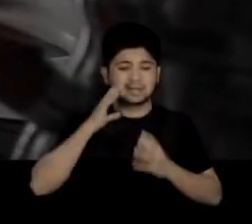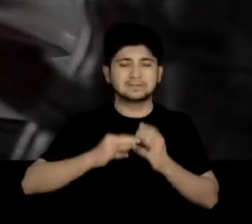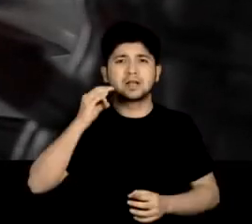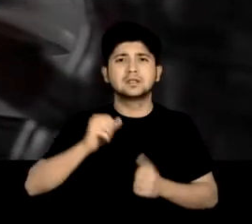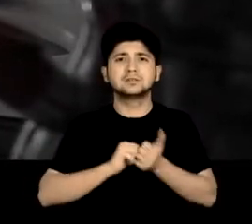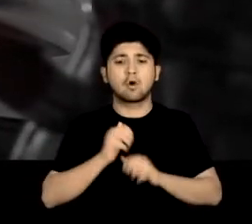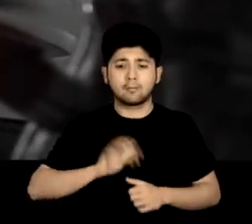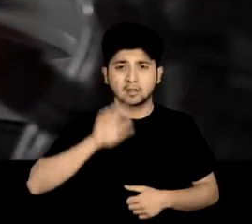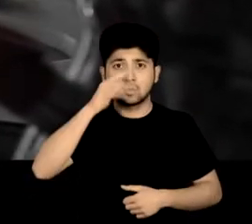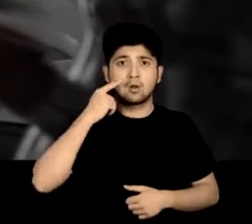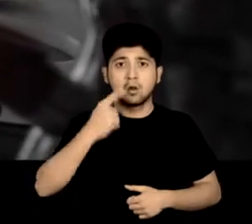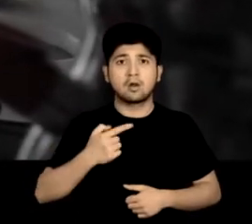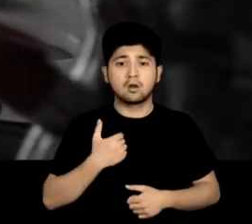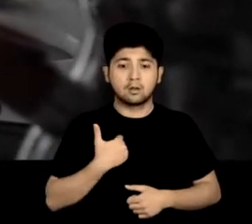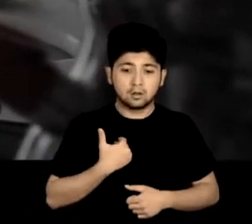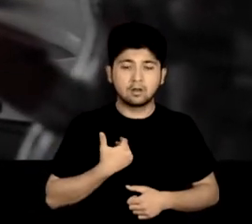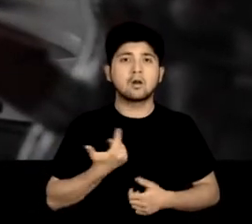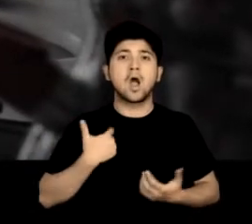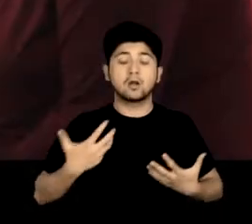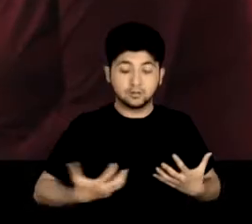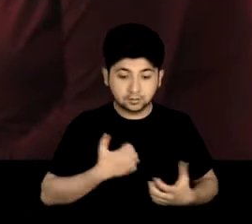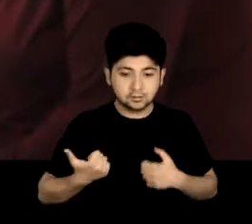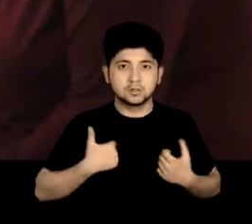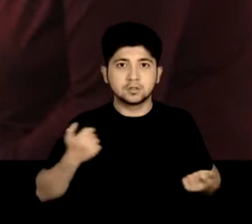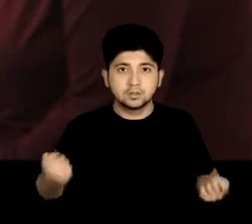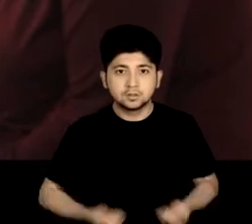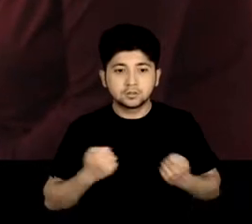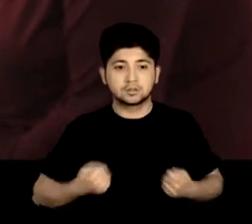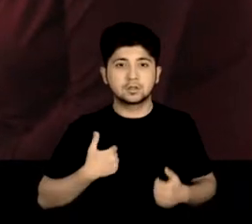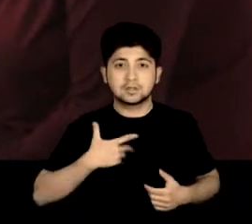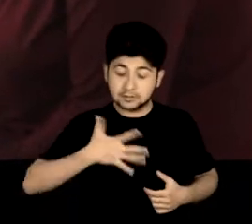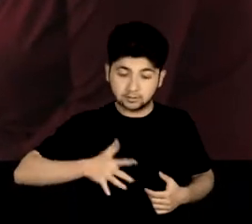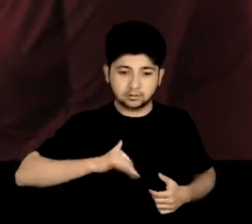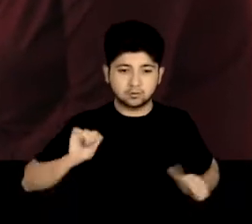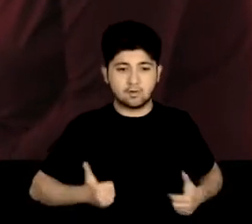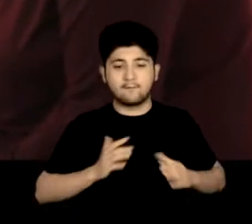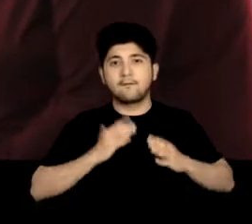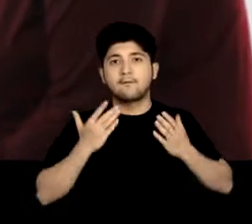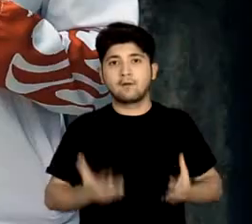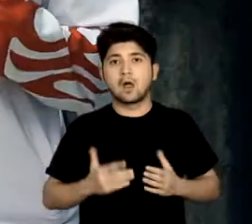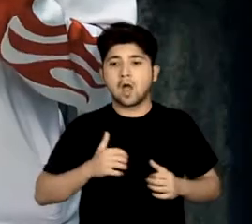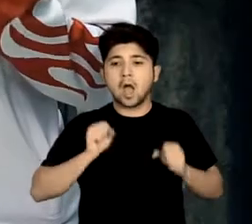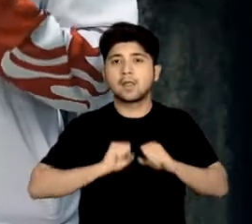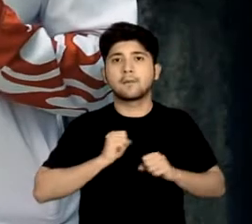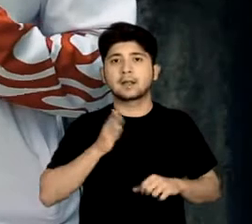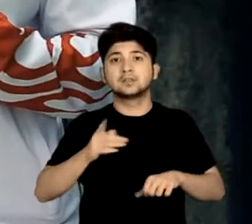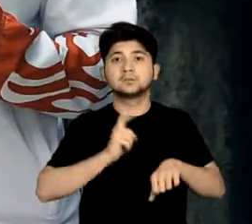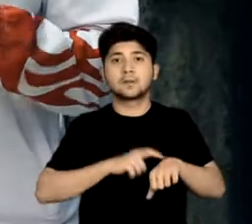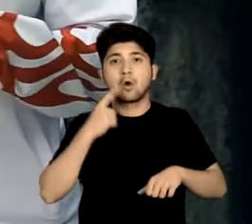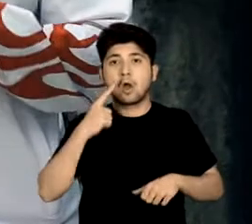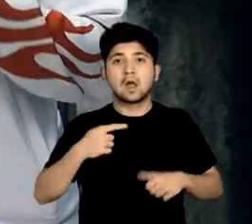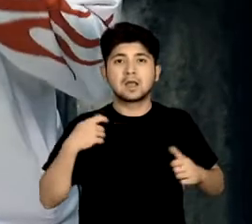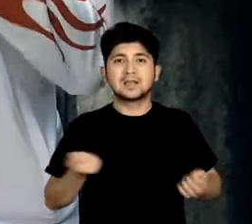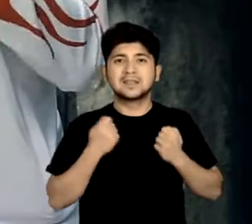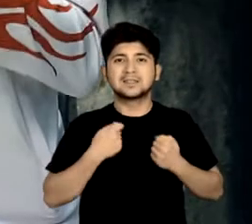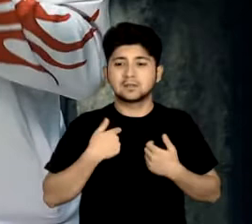İnsanlar spora, basketbola aşıklıyorlar ama benim için azim, hırs, ayrı bir istek kazandırıyor bende. Antrenmanlara gideceğim zaman